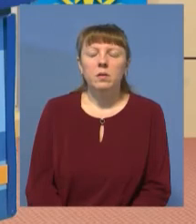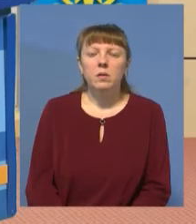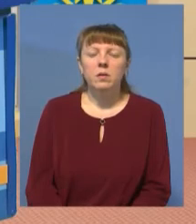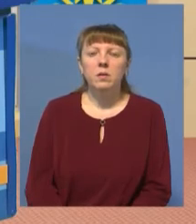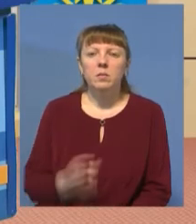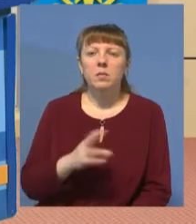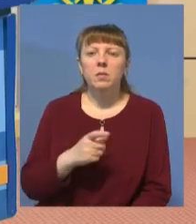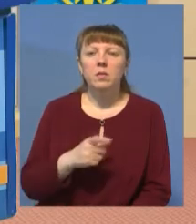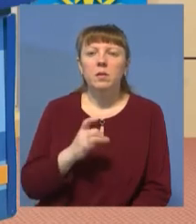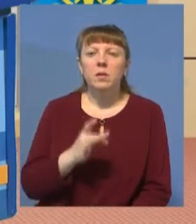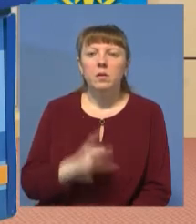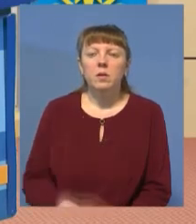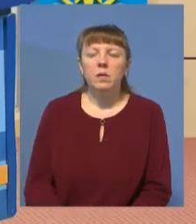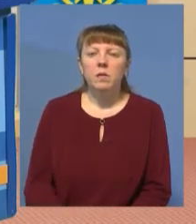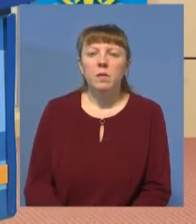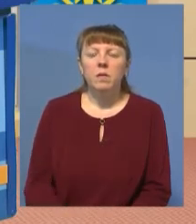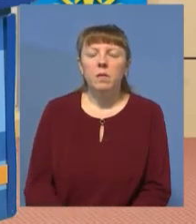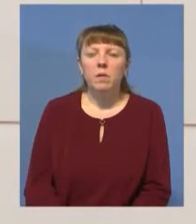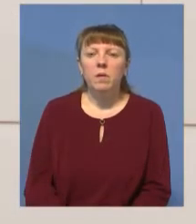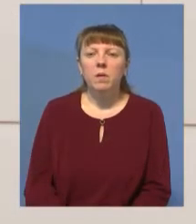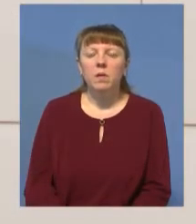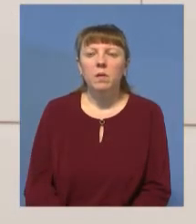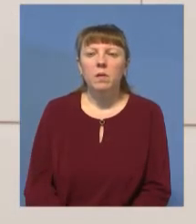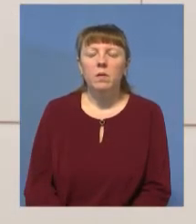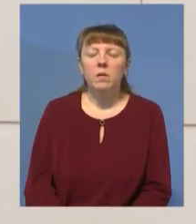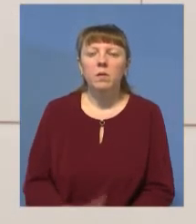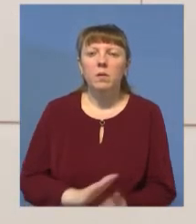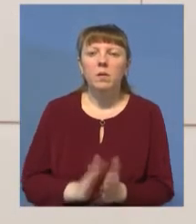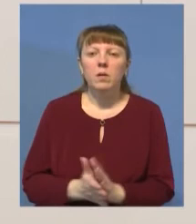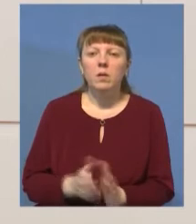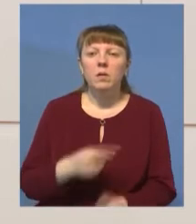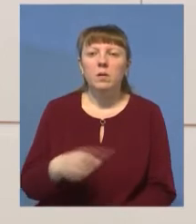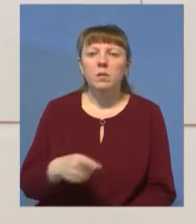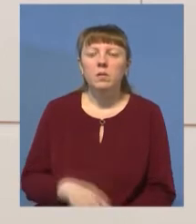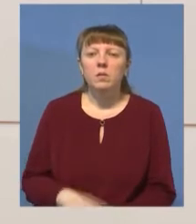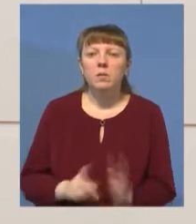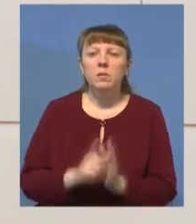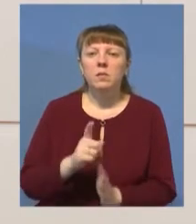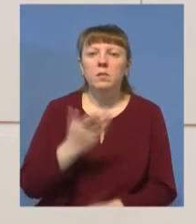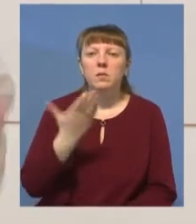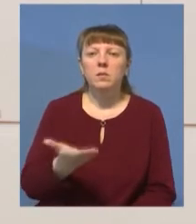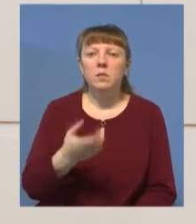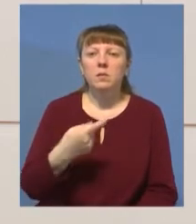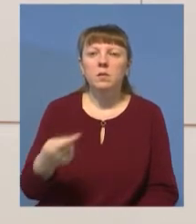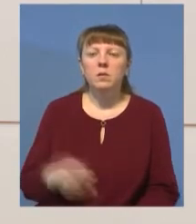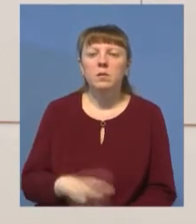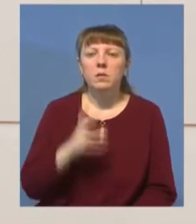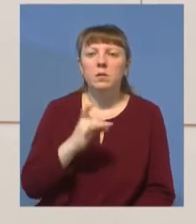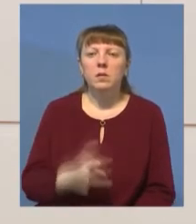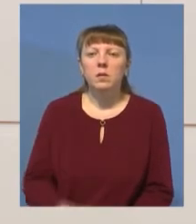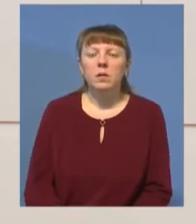потребитель заменил свой товар, то данный гарантийный срок начинает течь с самого начала, с момента предоставления другого ему